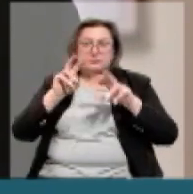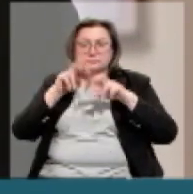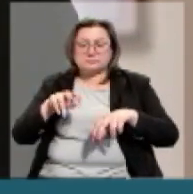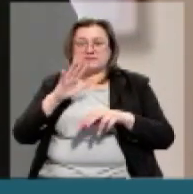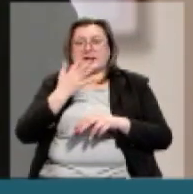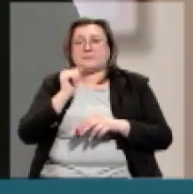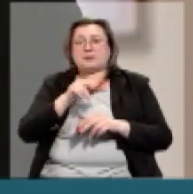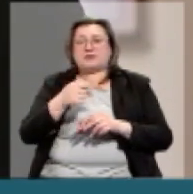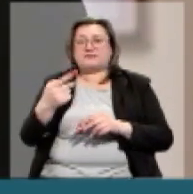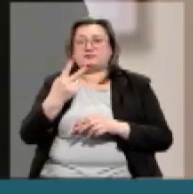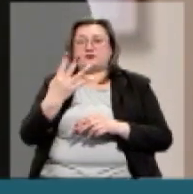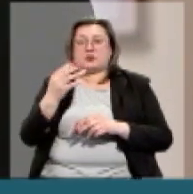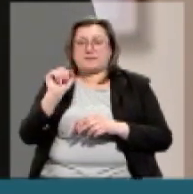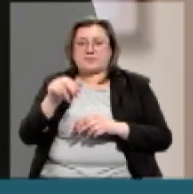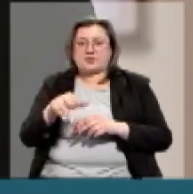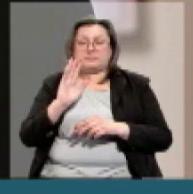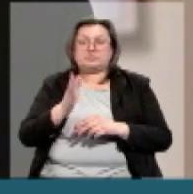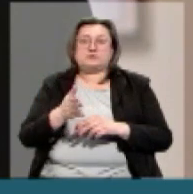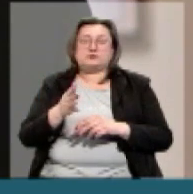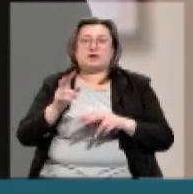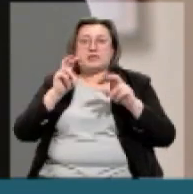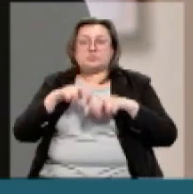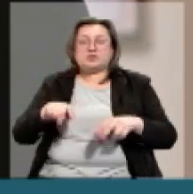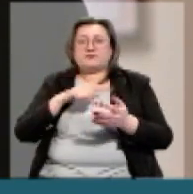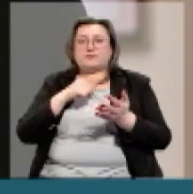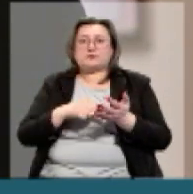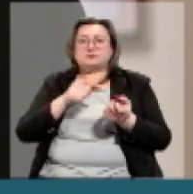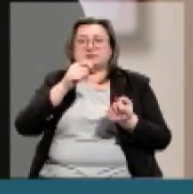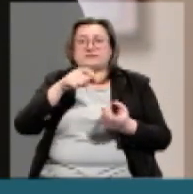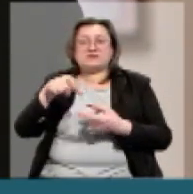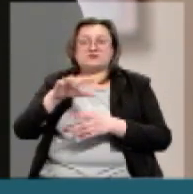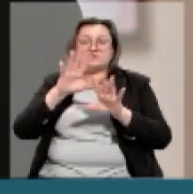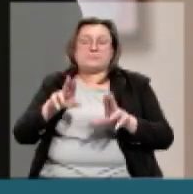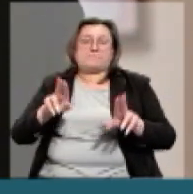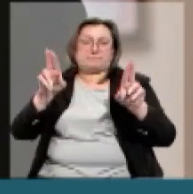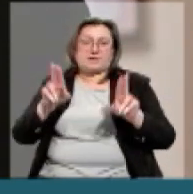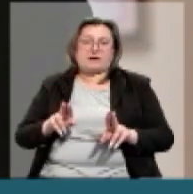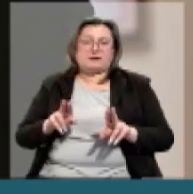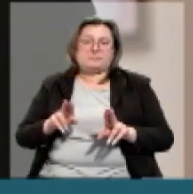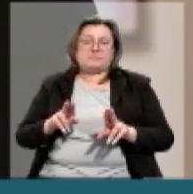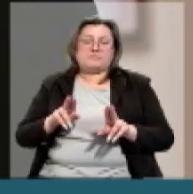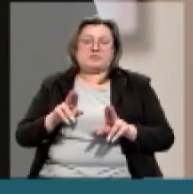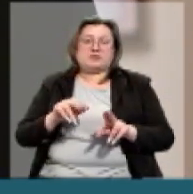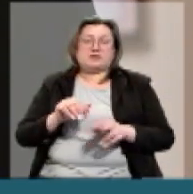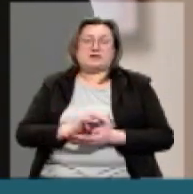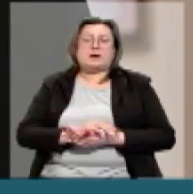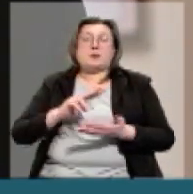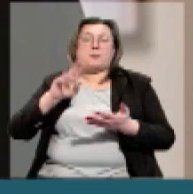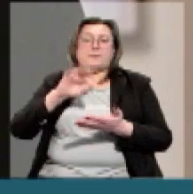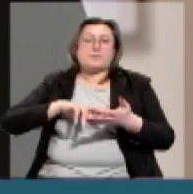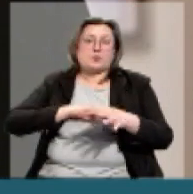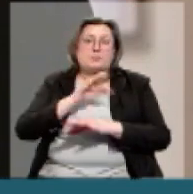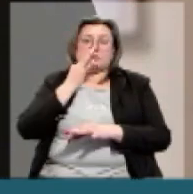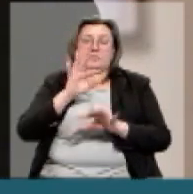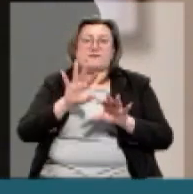24 сәуірге дейін ережелерге сәйкестігі және жобалардың қайталанбағаны қаралады. Содан кейін таңдалған ұсыныстар дауыс